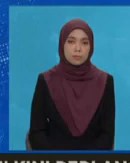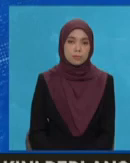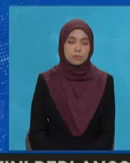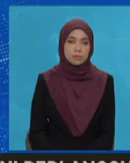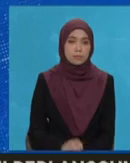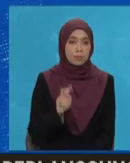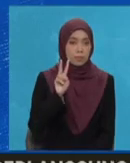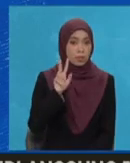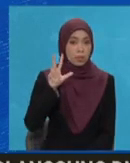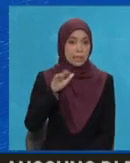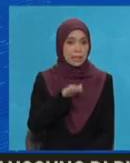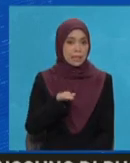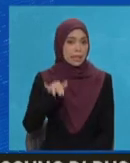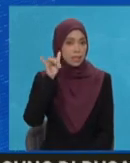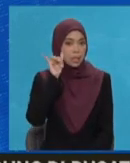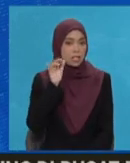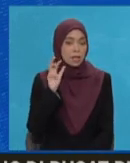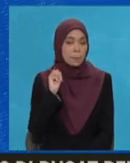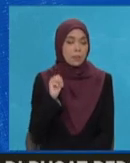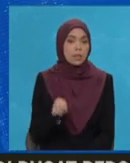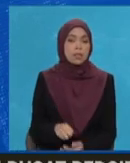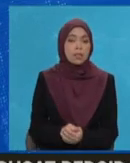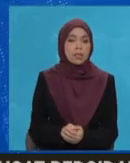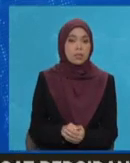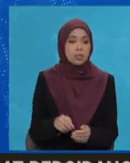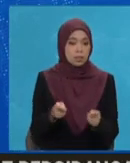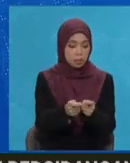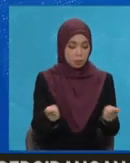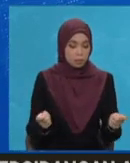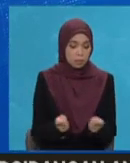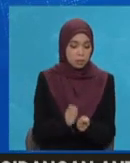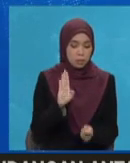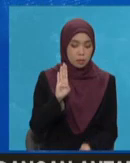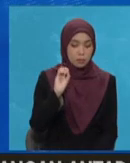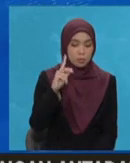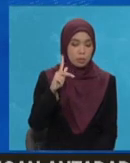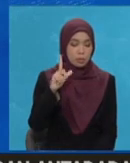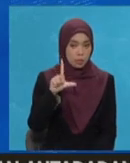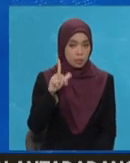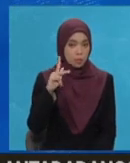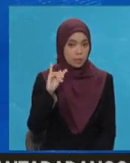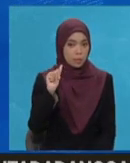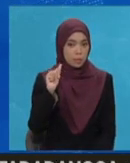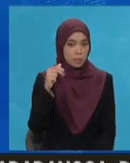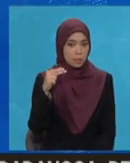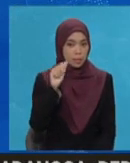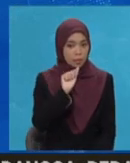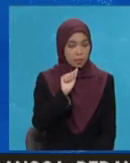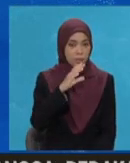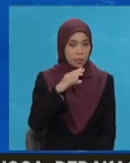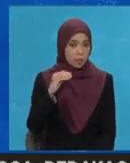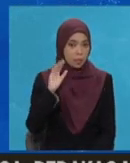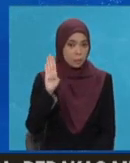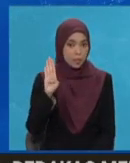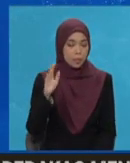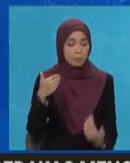23 orang anak yatim di kawasan Kampung bolke E dan b turun menerima Dharma semasa majelis khatam Alquran majelis